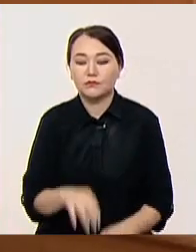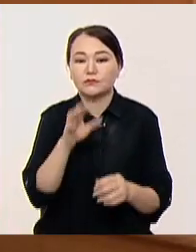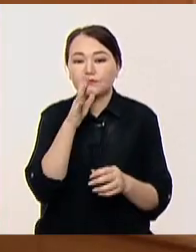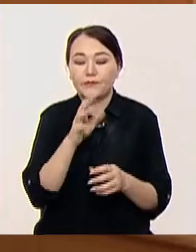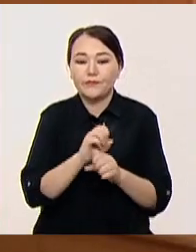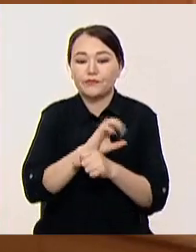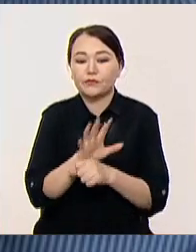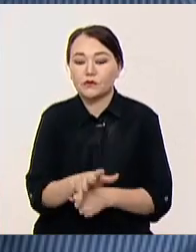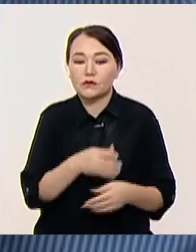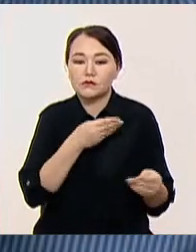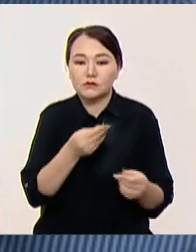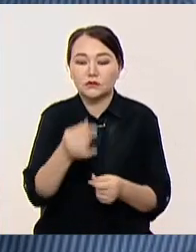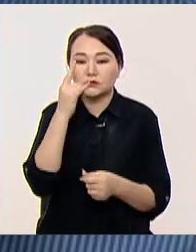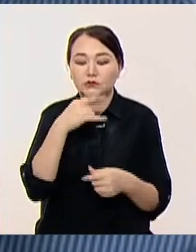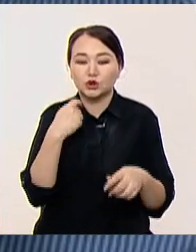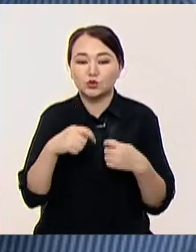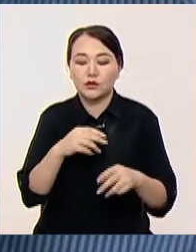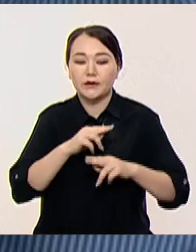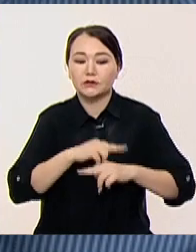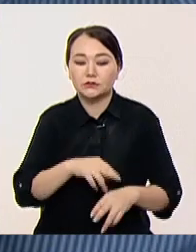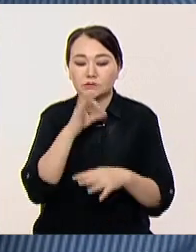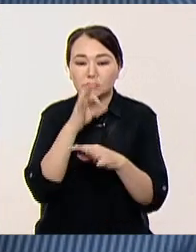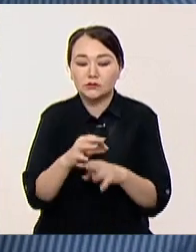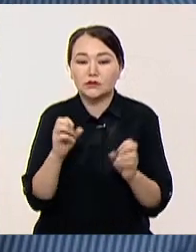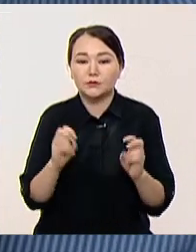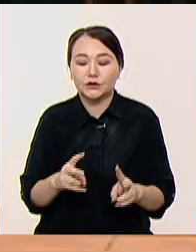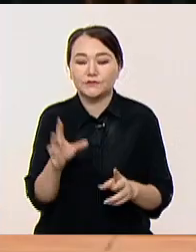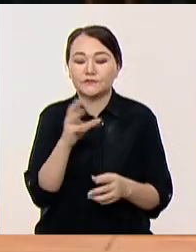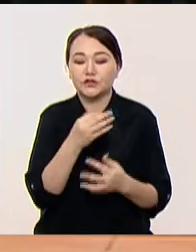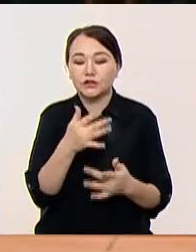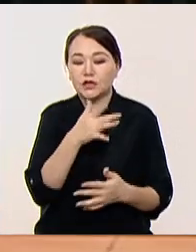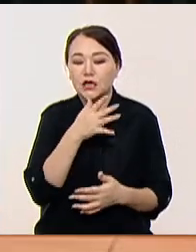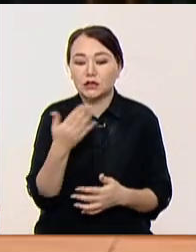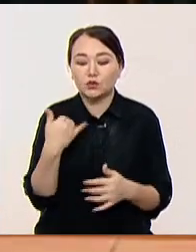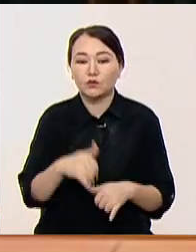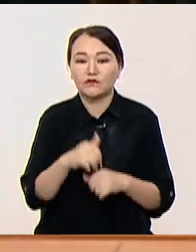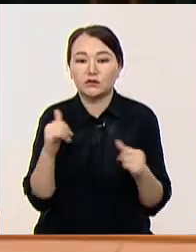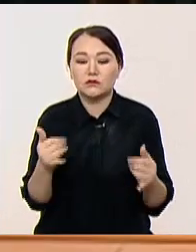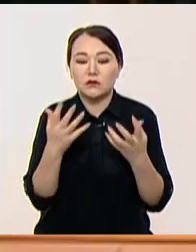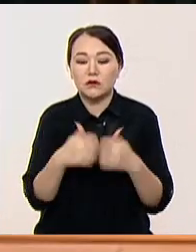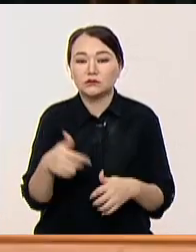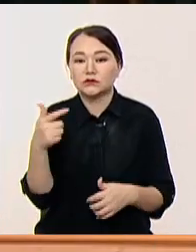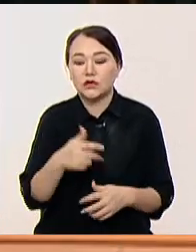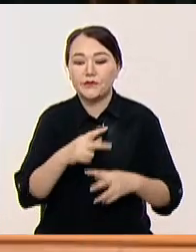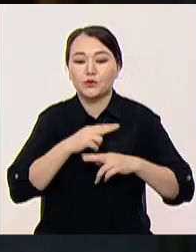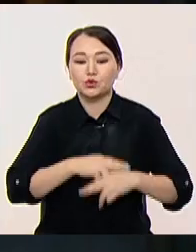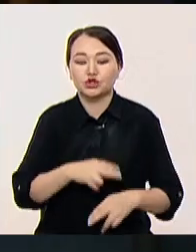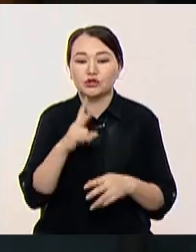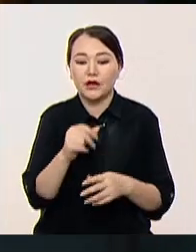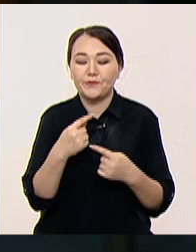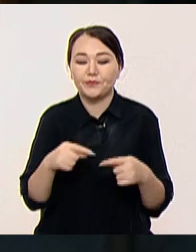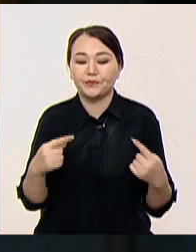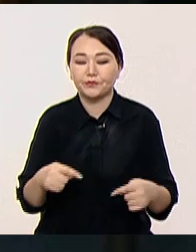Пандемия отразилась на казахстанском рынке труда, отмечают эксперты. Всего за пару лет в стране увеличилось число граждан, трудящихся на